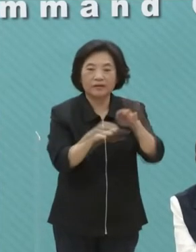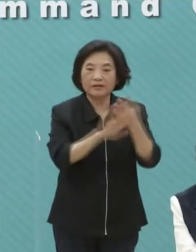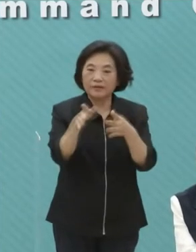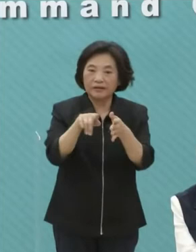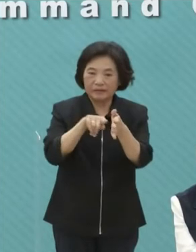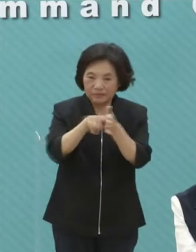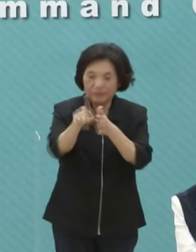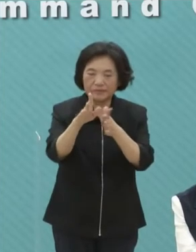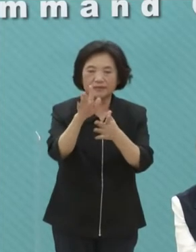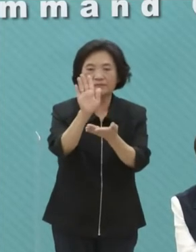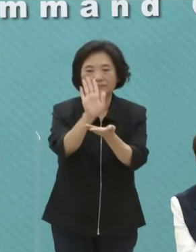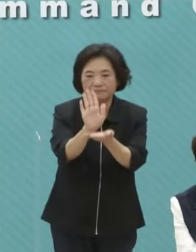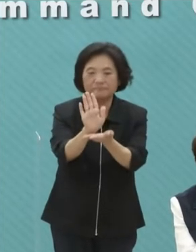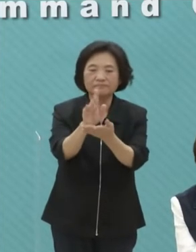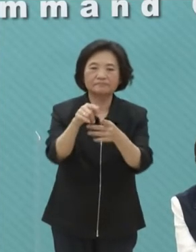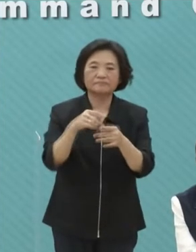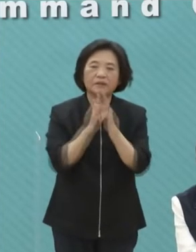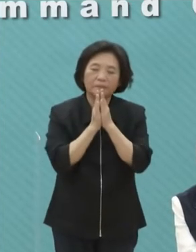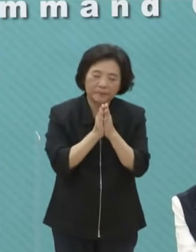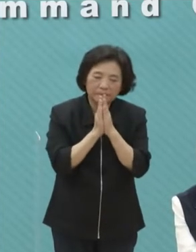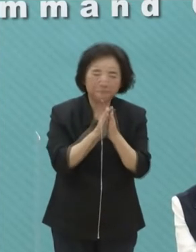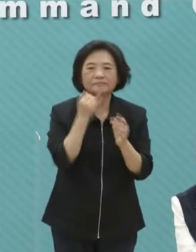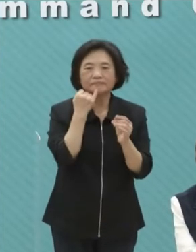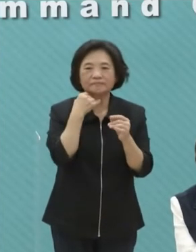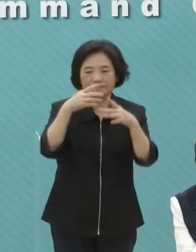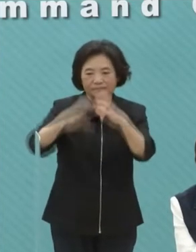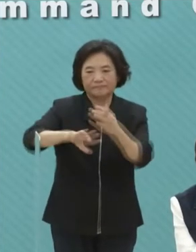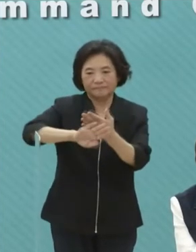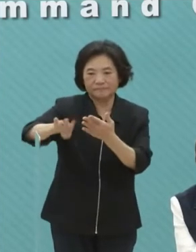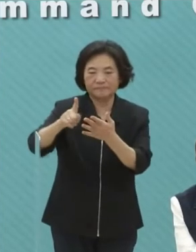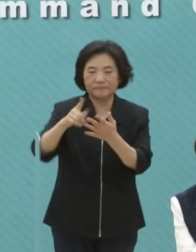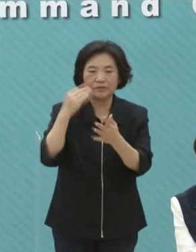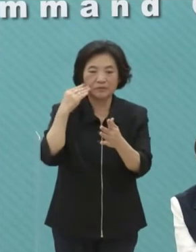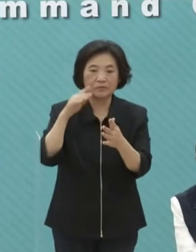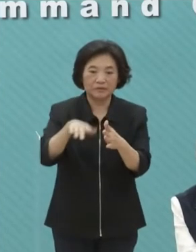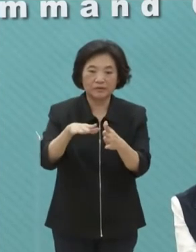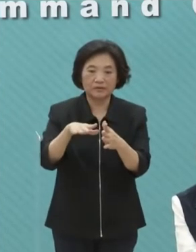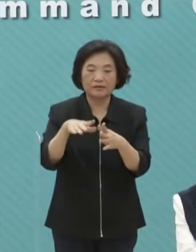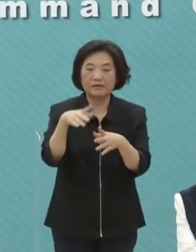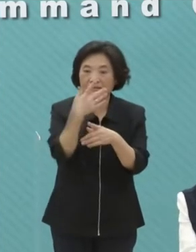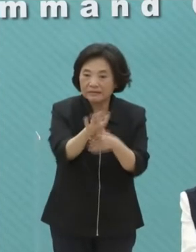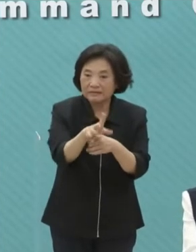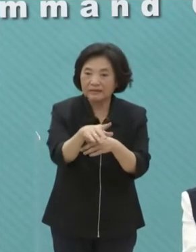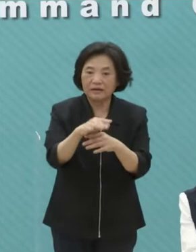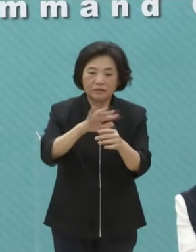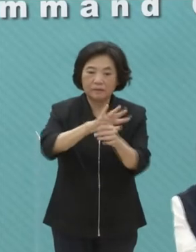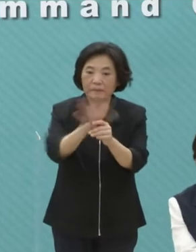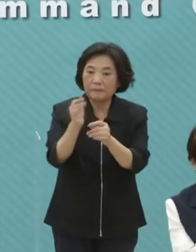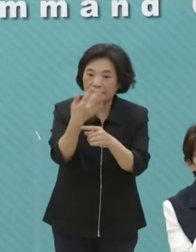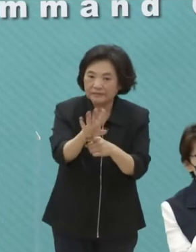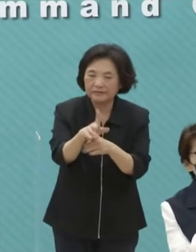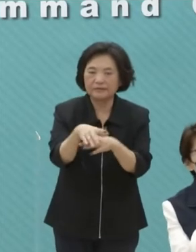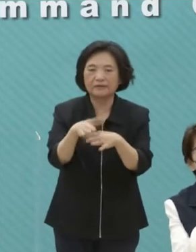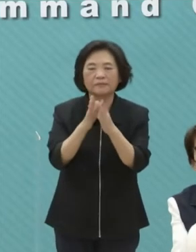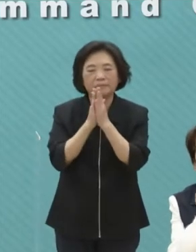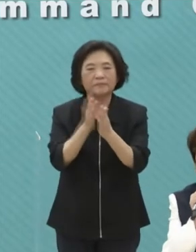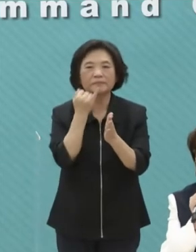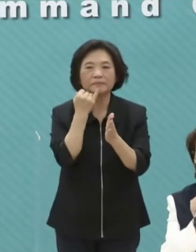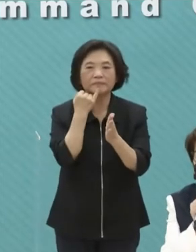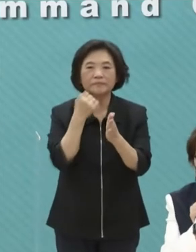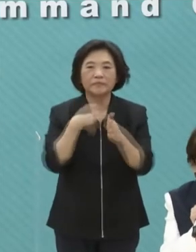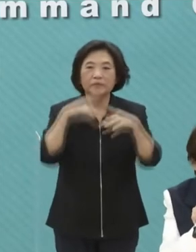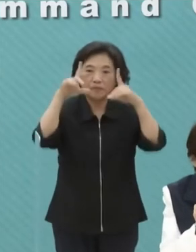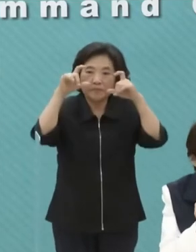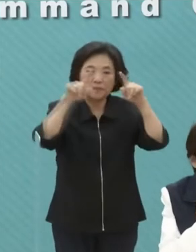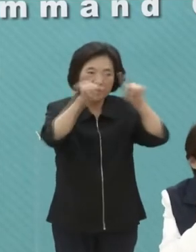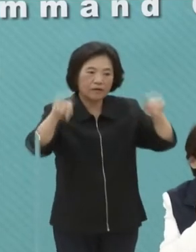让有些地方在我们的拜饭区旁边会增设一个确诊者的拜饭专区。那这个是他的照片，很